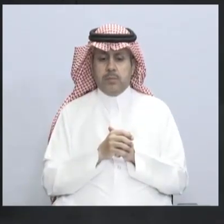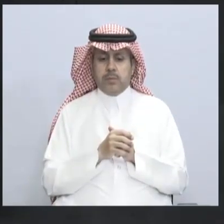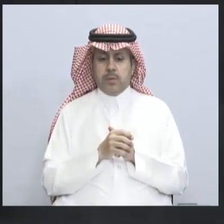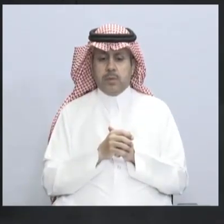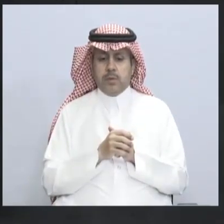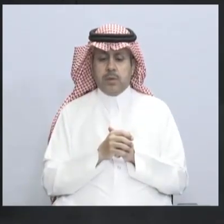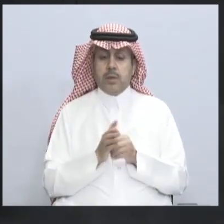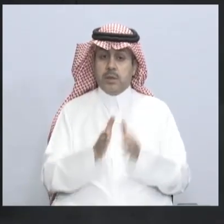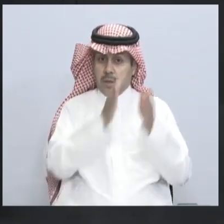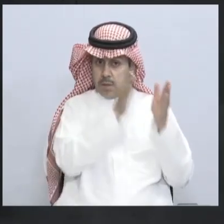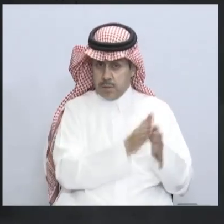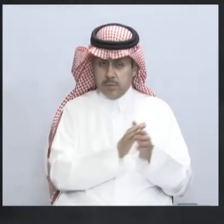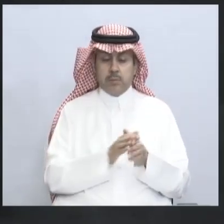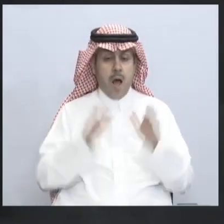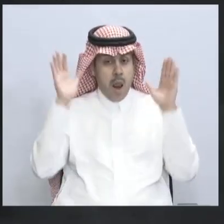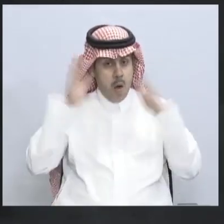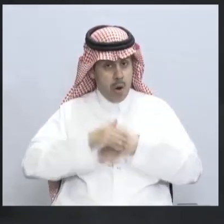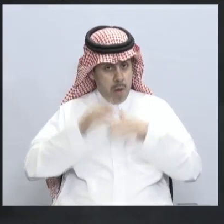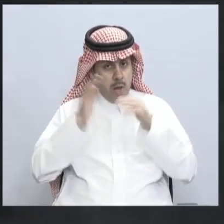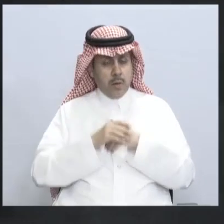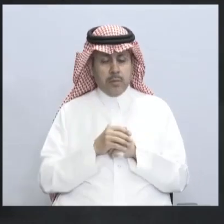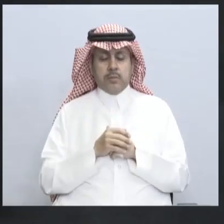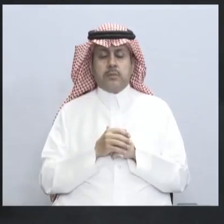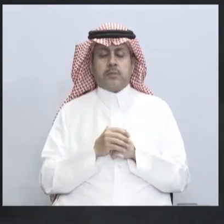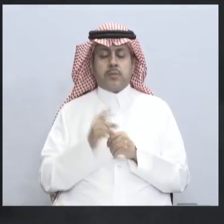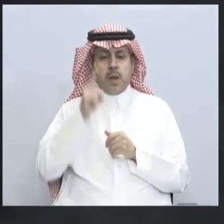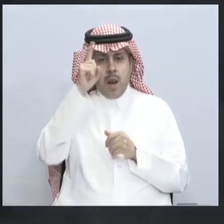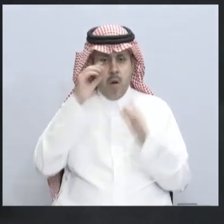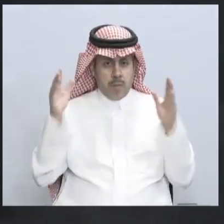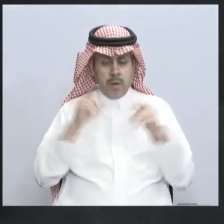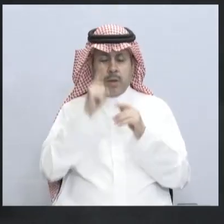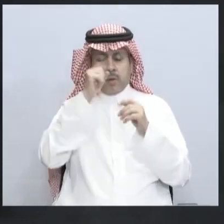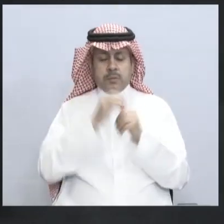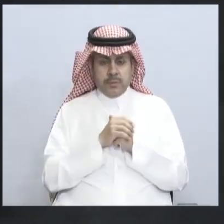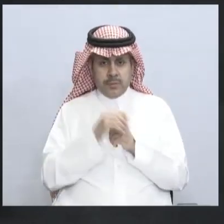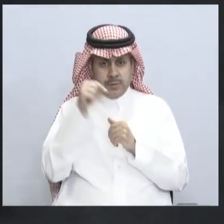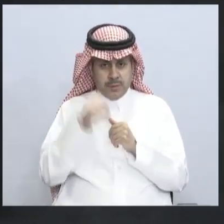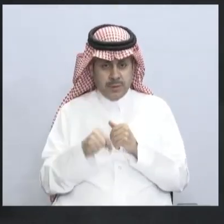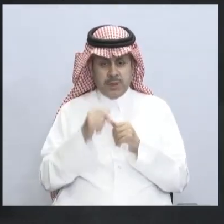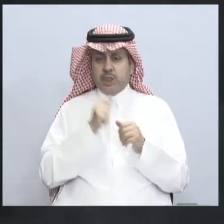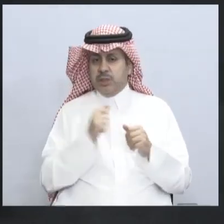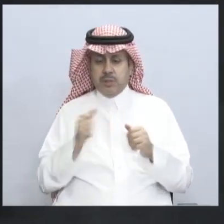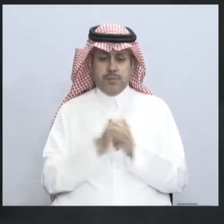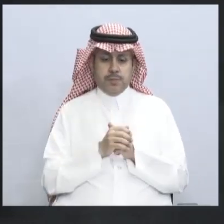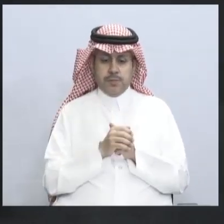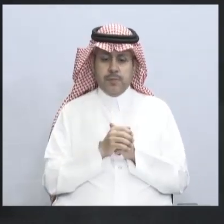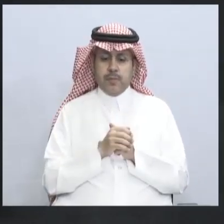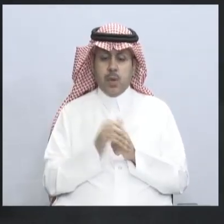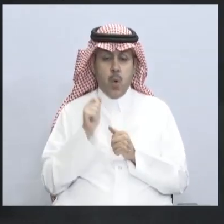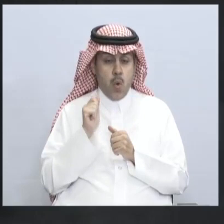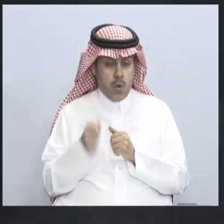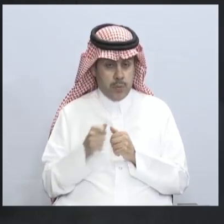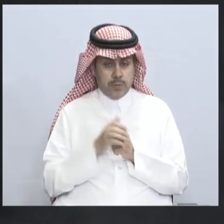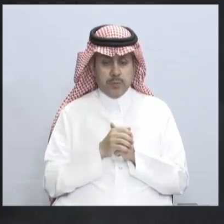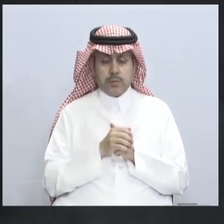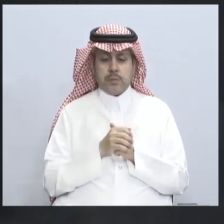ناتي الان الى التكبير في العيدين التكبير في العيدين فحكمه